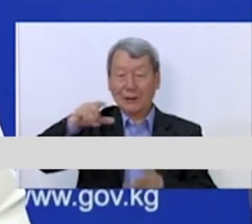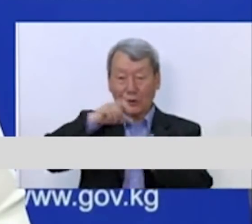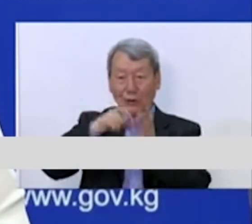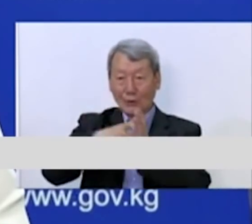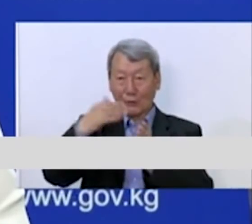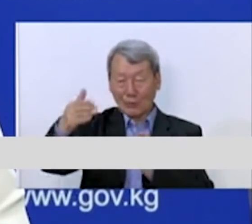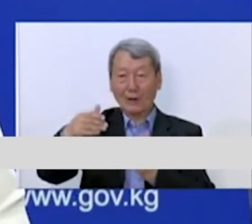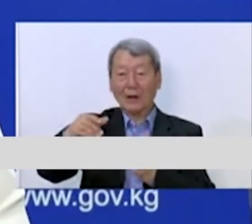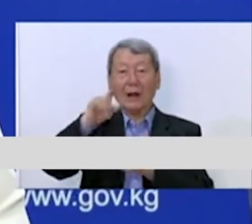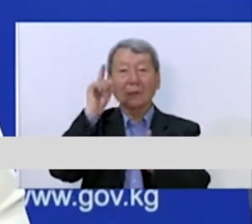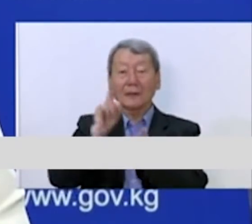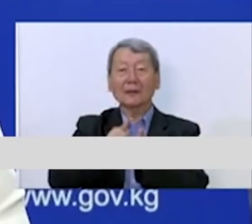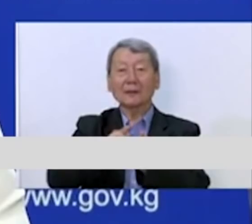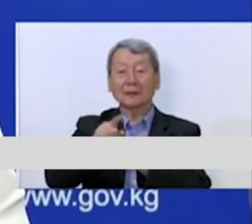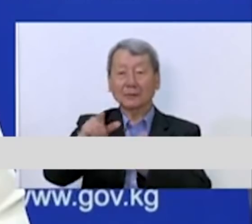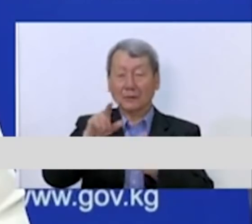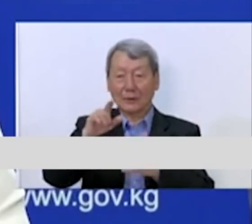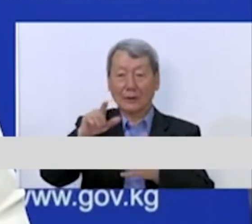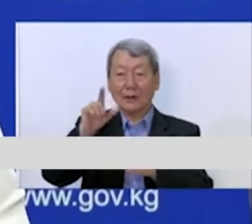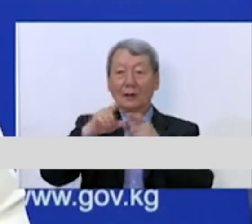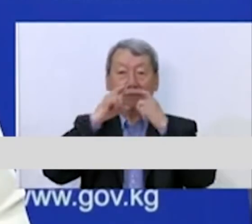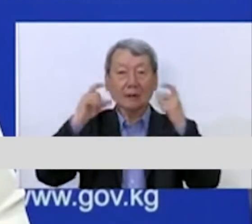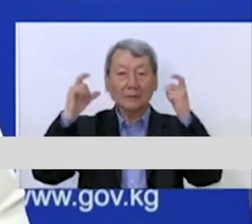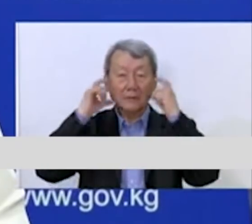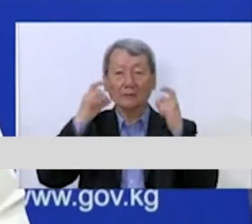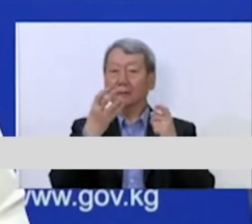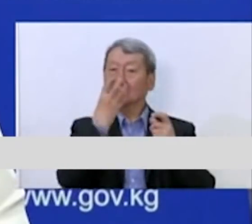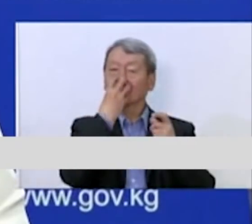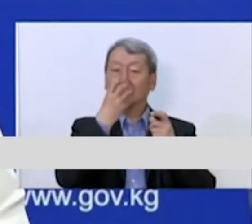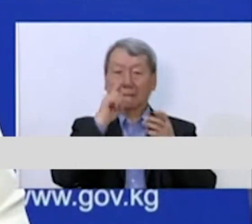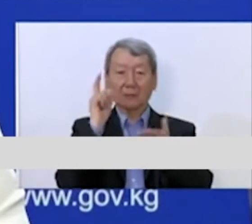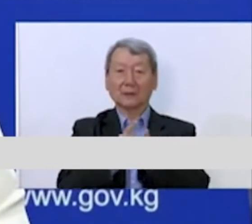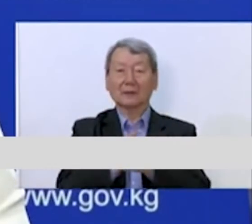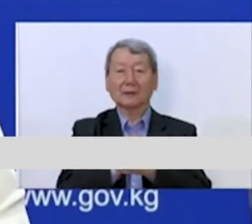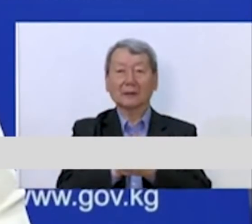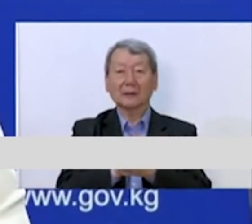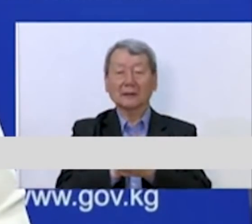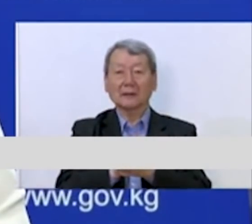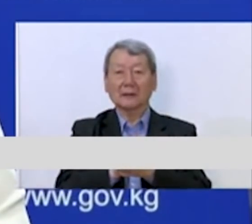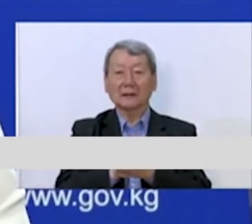помещение этих магазинов обязательно в порядке должно быть в масках и в респираторах.